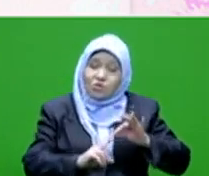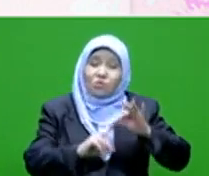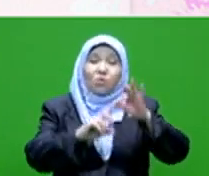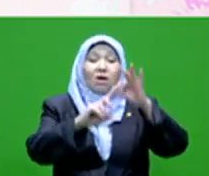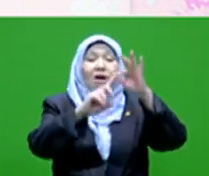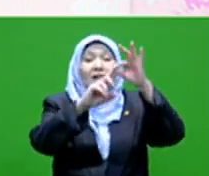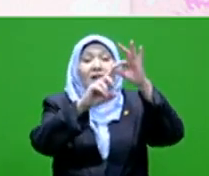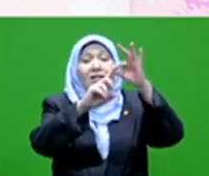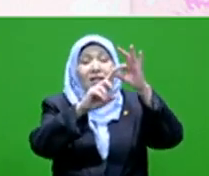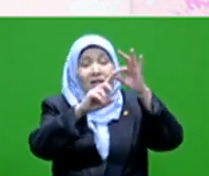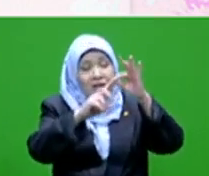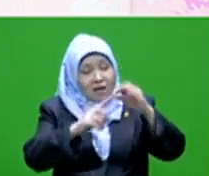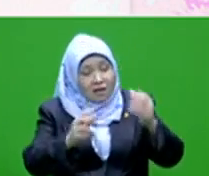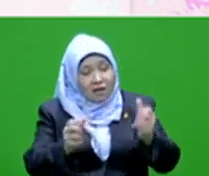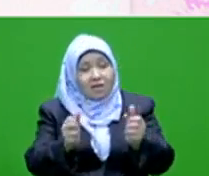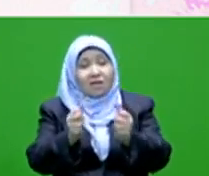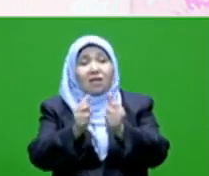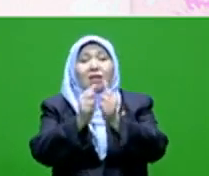إلا